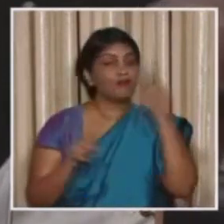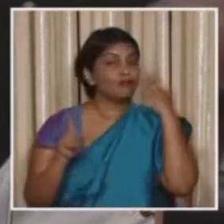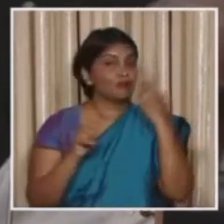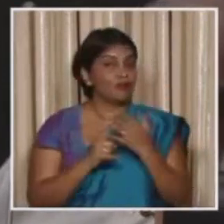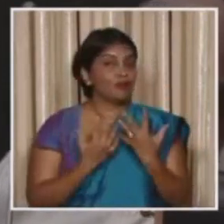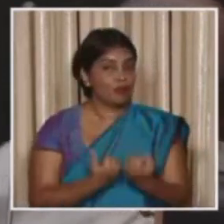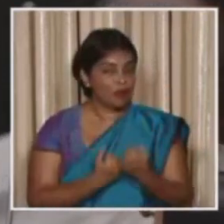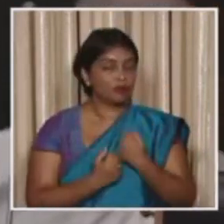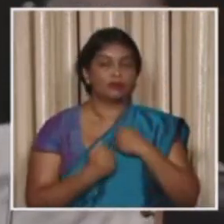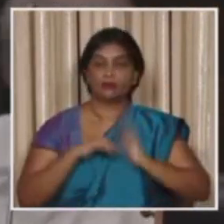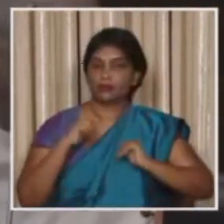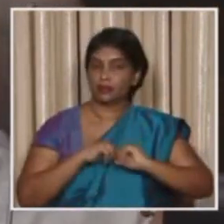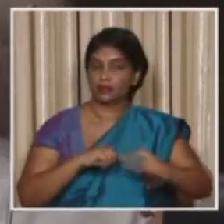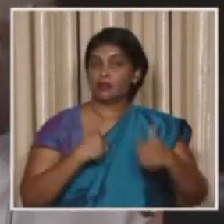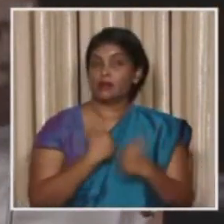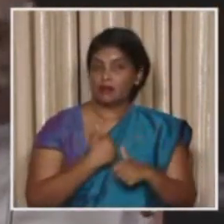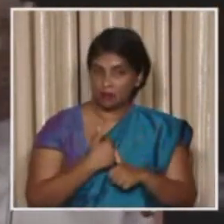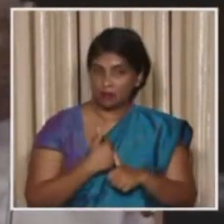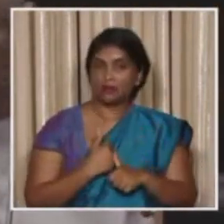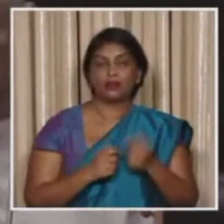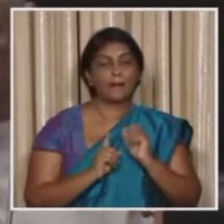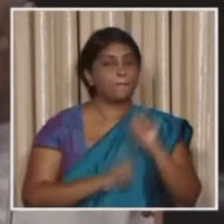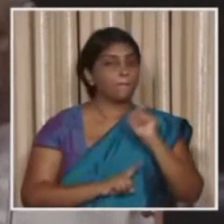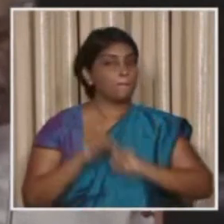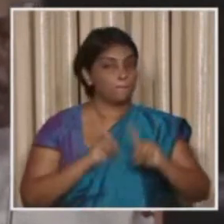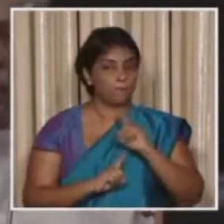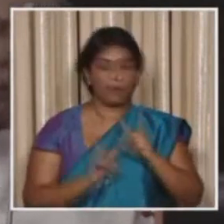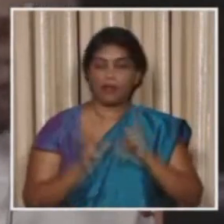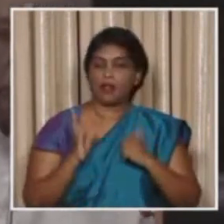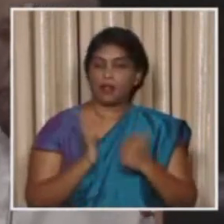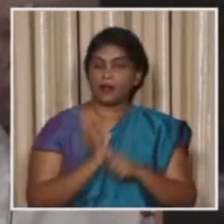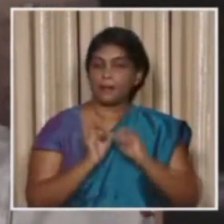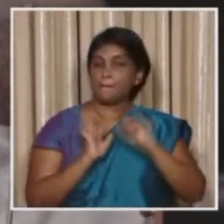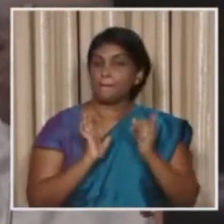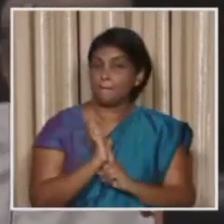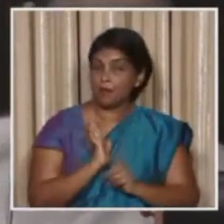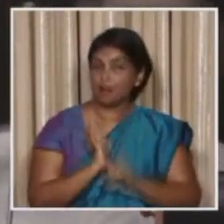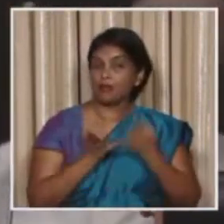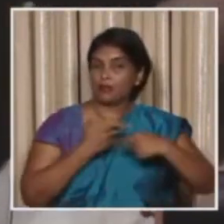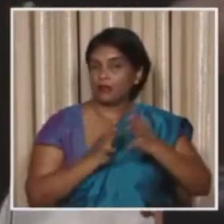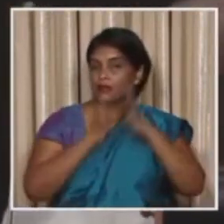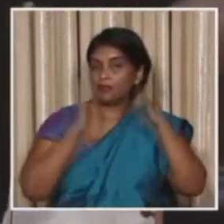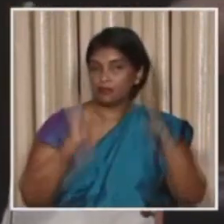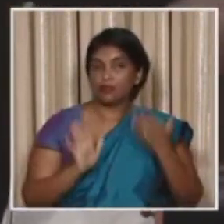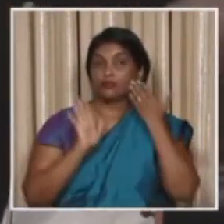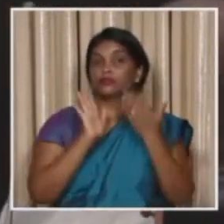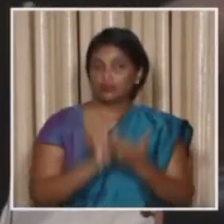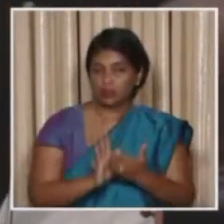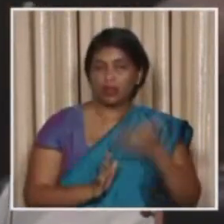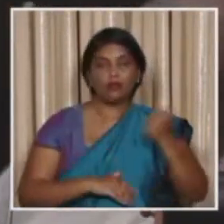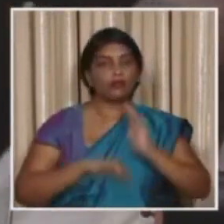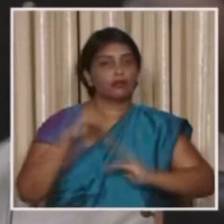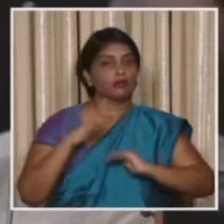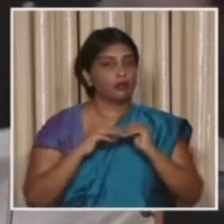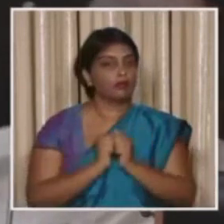අවශ්‍ය පසුබිම් සැකසීම් උදෙසා පාර්ලිමේන්තුවට පනත් කෙටුම්පත් ගණනාවක් ඉදිරිපත් කිරීමටත් නව